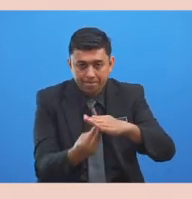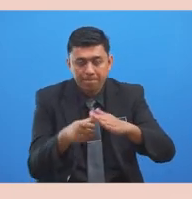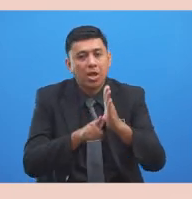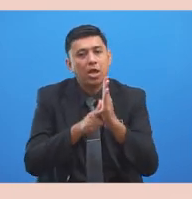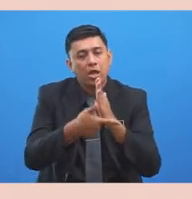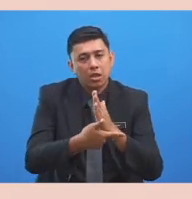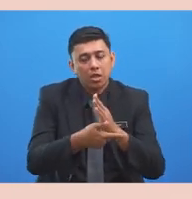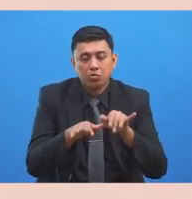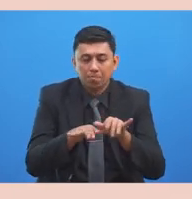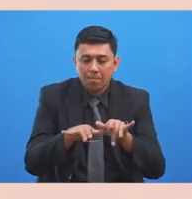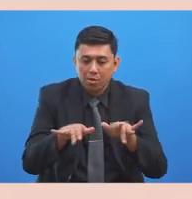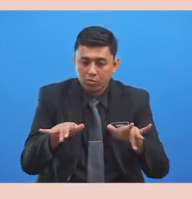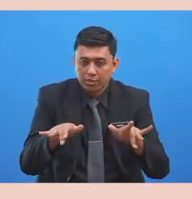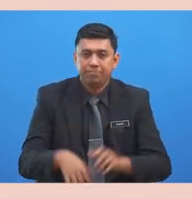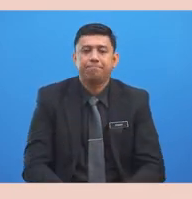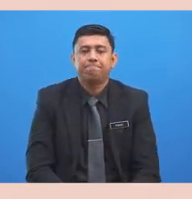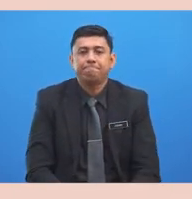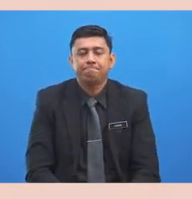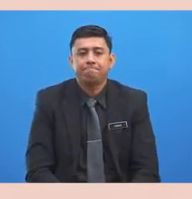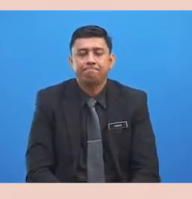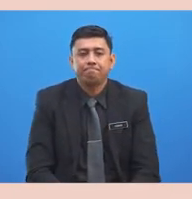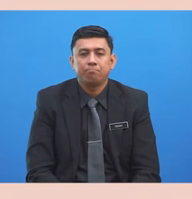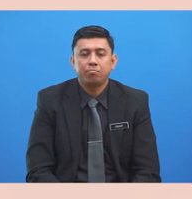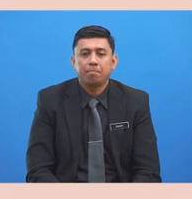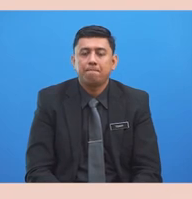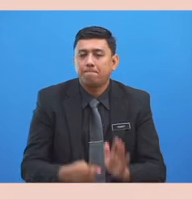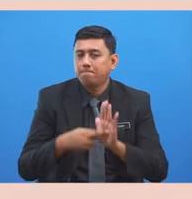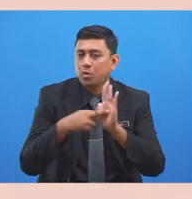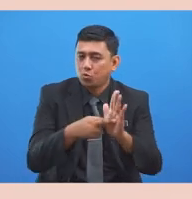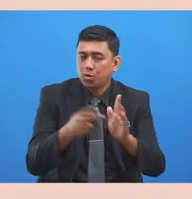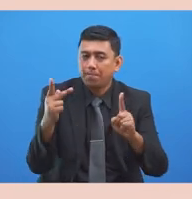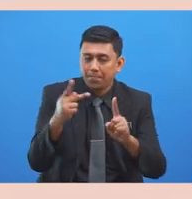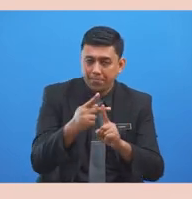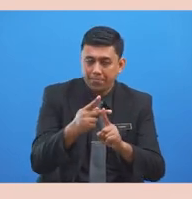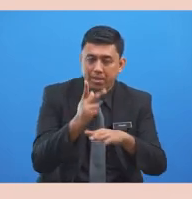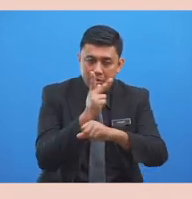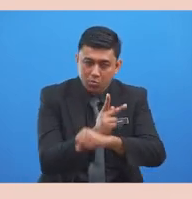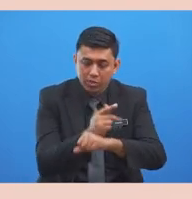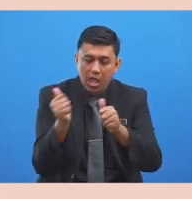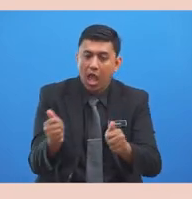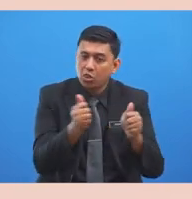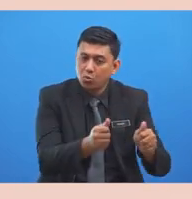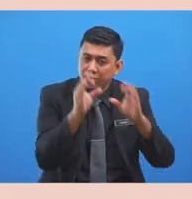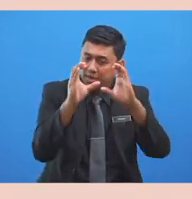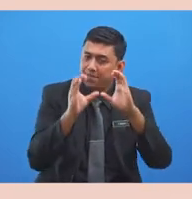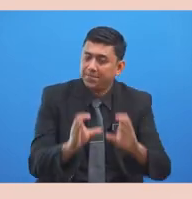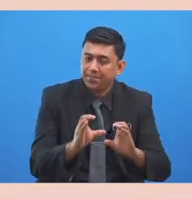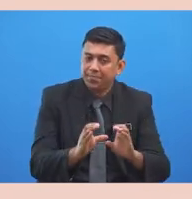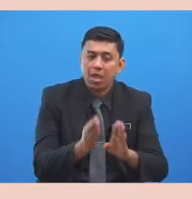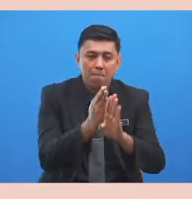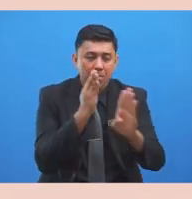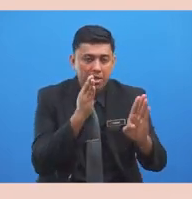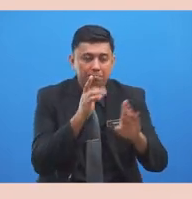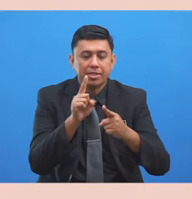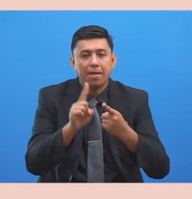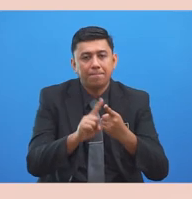melalui papan kekunci. Merujuk kepada kod atau cara, baris